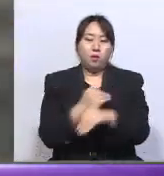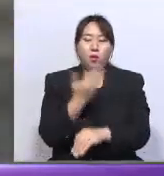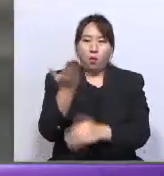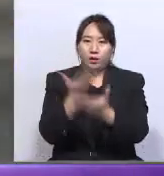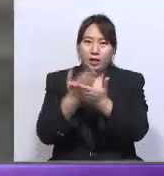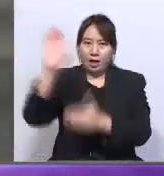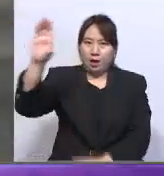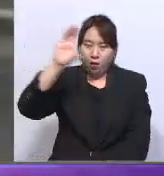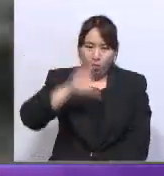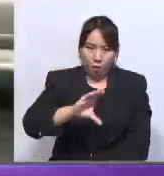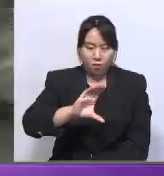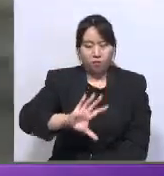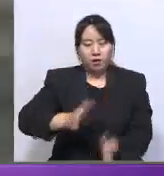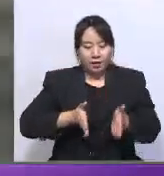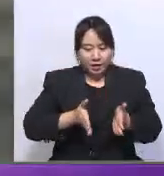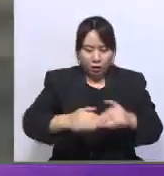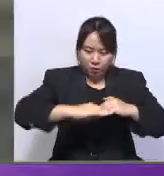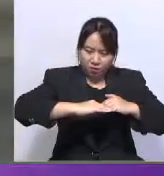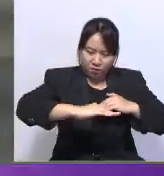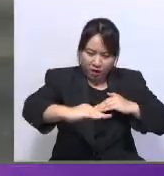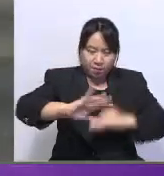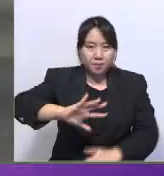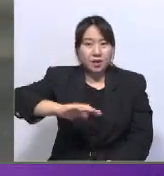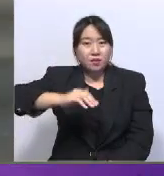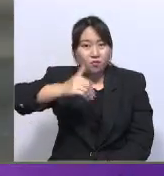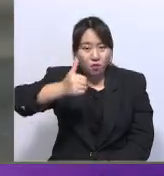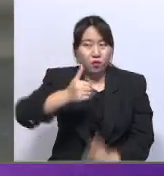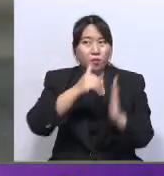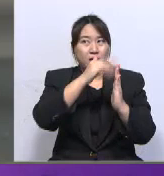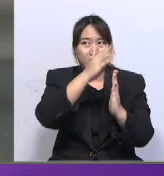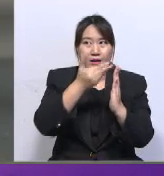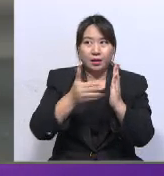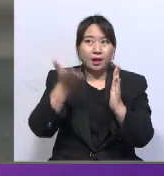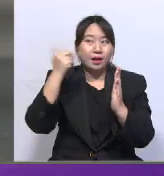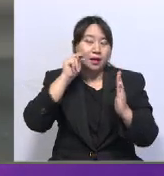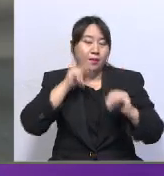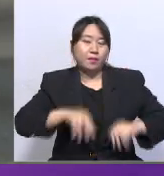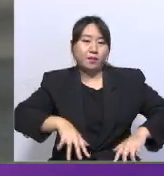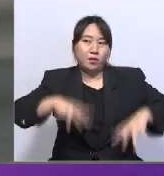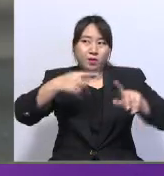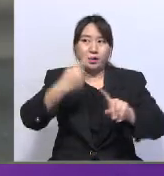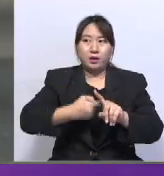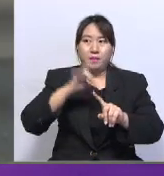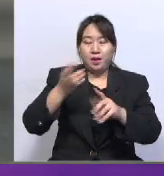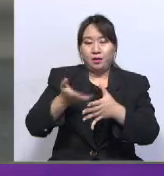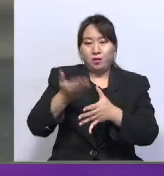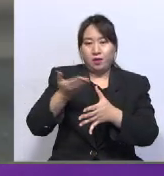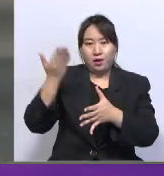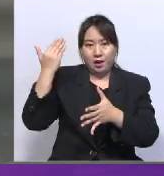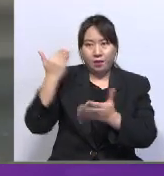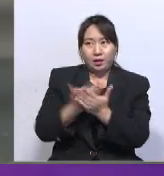าณฟื้นฟูสภาพถนนในภาคเหนือและภาคอีสานที่ถูกน้ำท่วมตั้งแต่ต้นเดือนสิงหาคมที่ผ่านมา